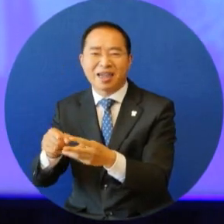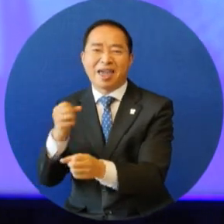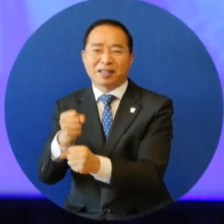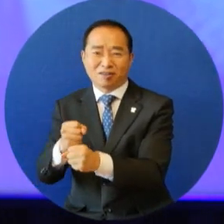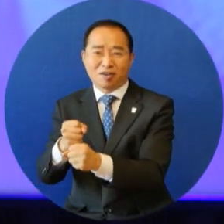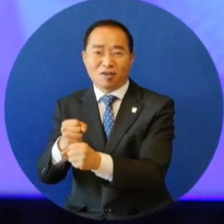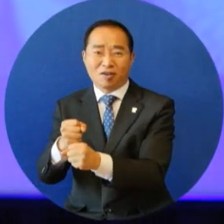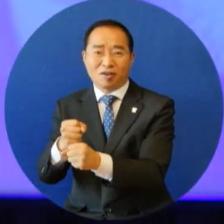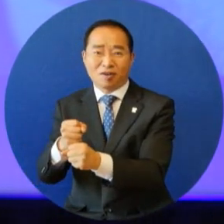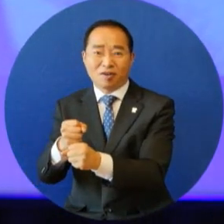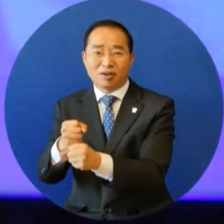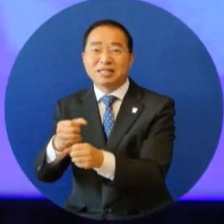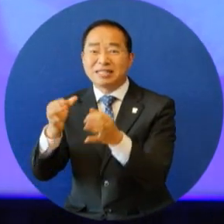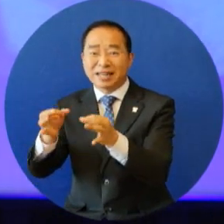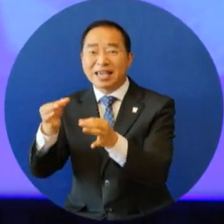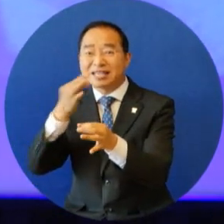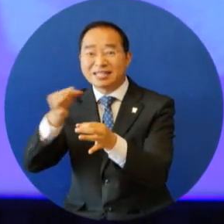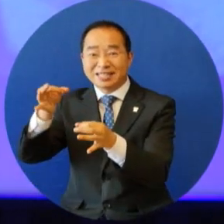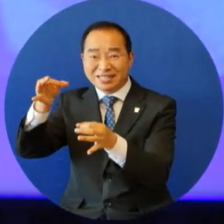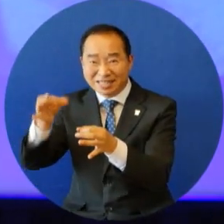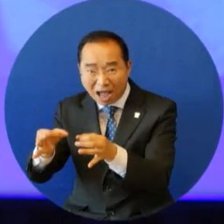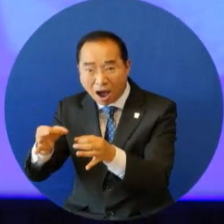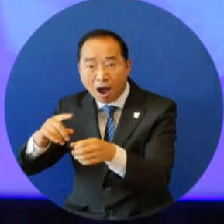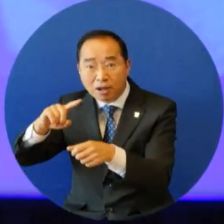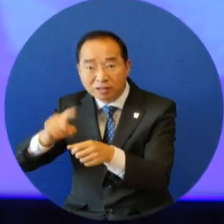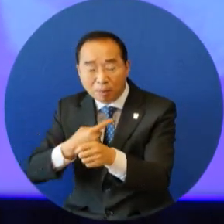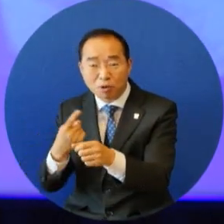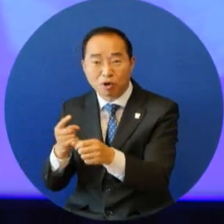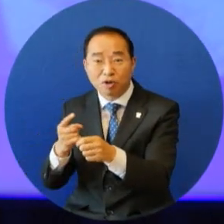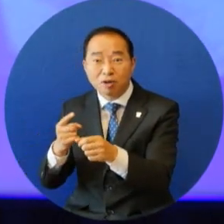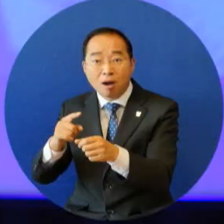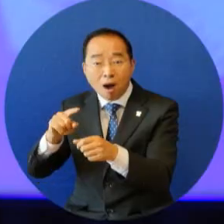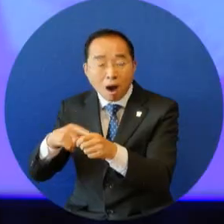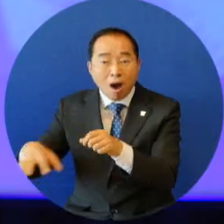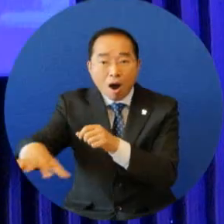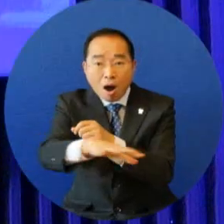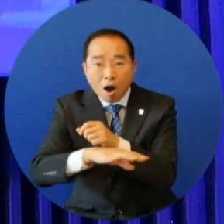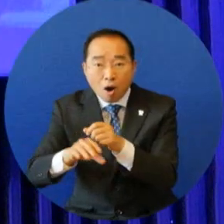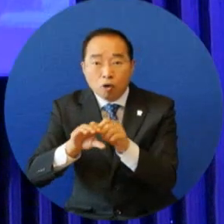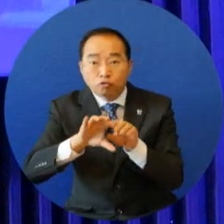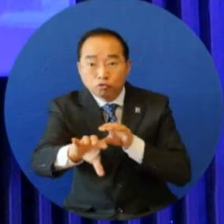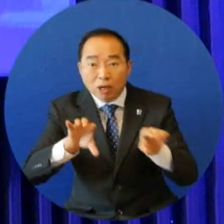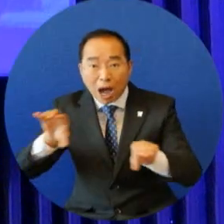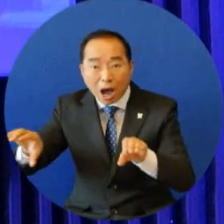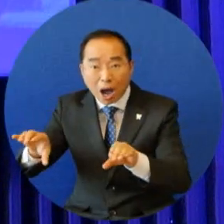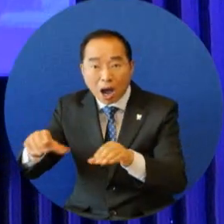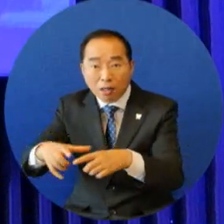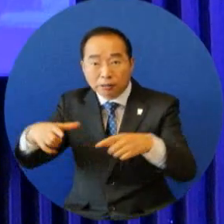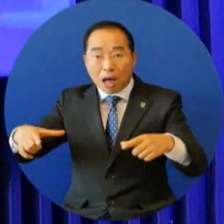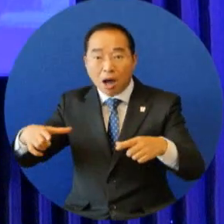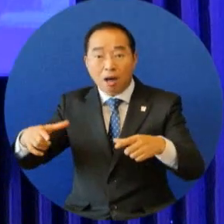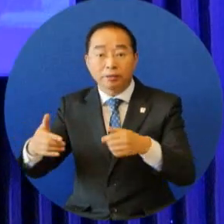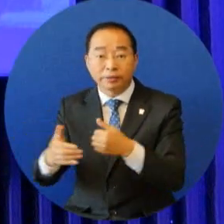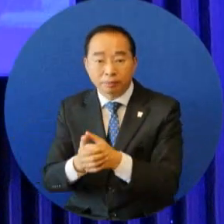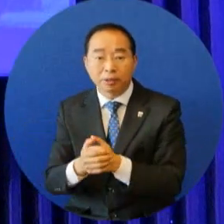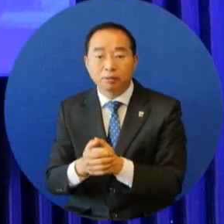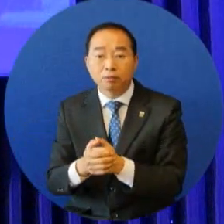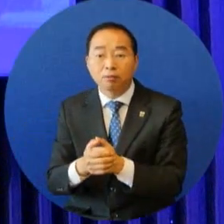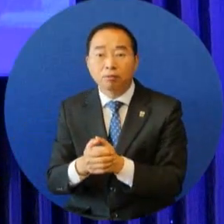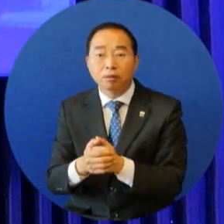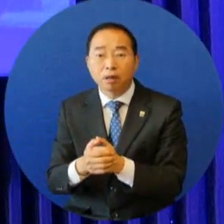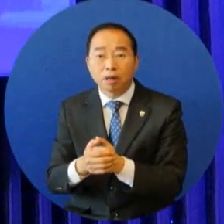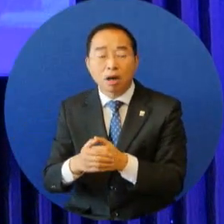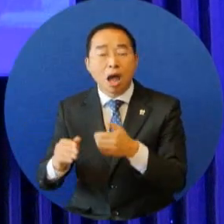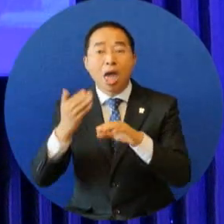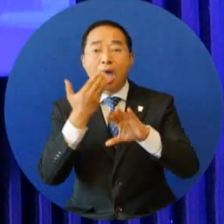갖고 있습니다. 이렇게 금리가 인하가 되니까 투자가 살아나면서 그 세계적인 무역망의